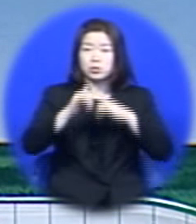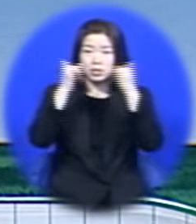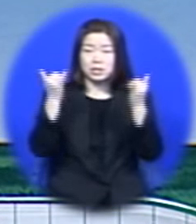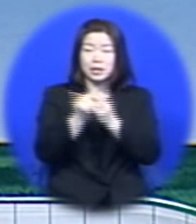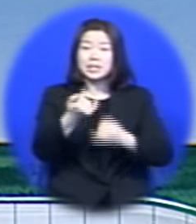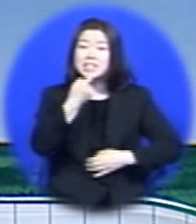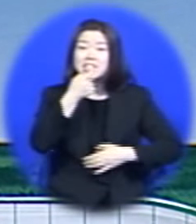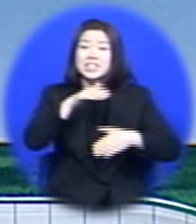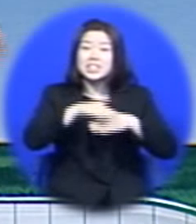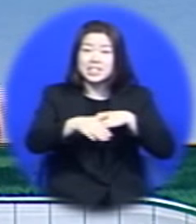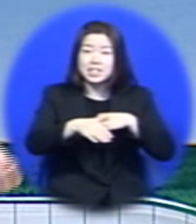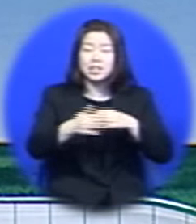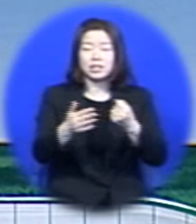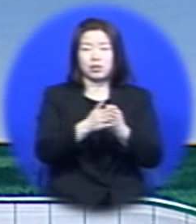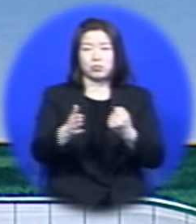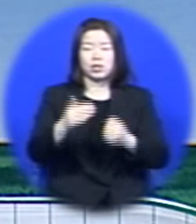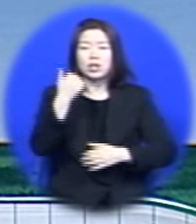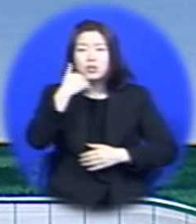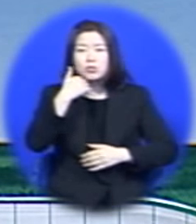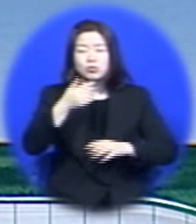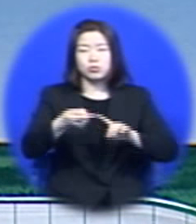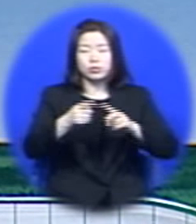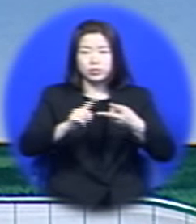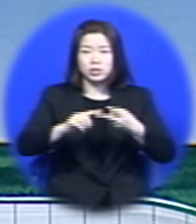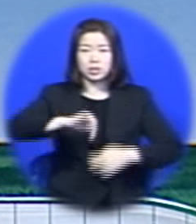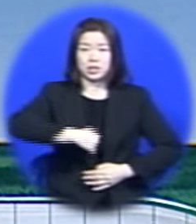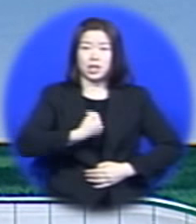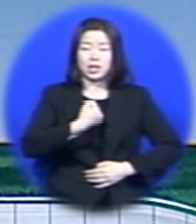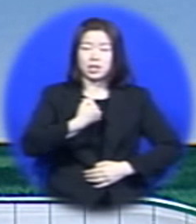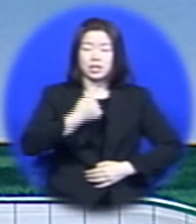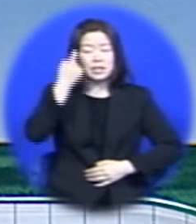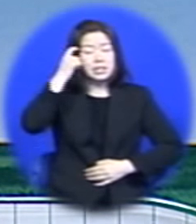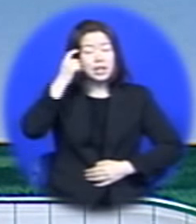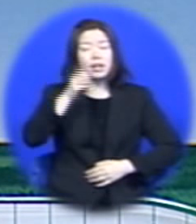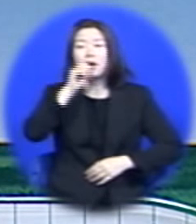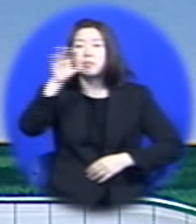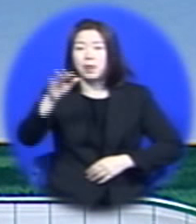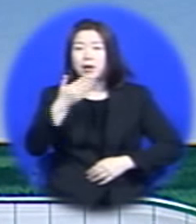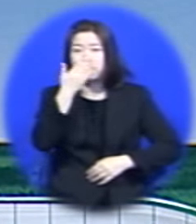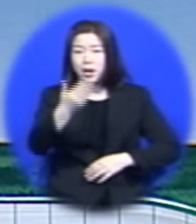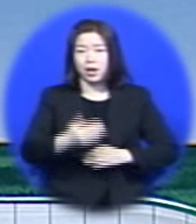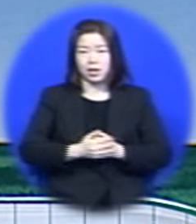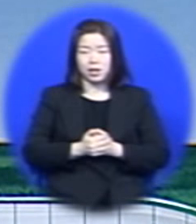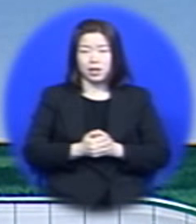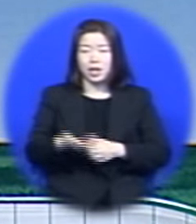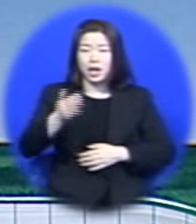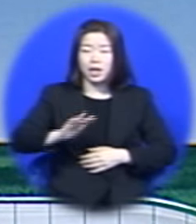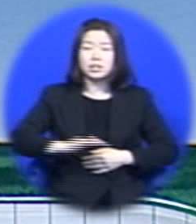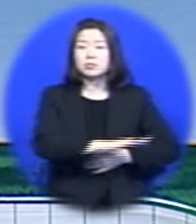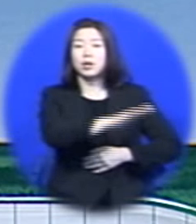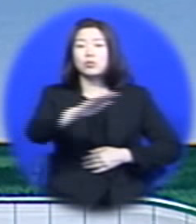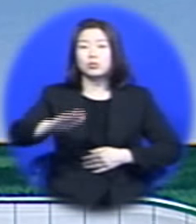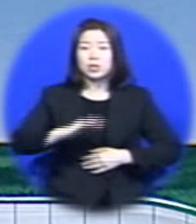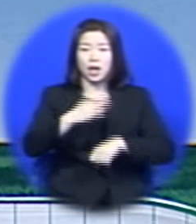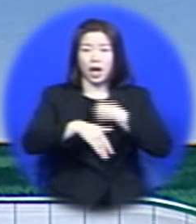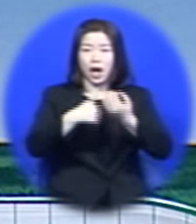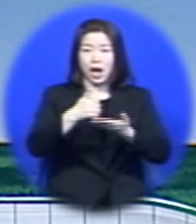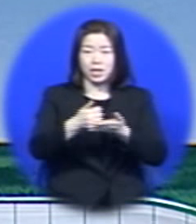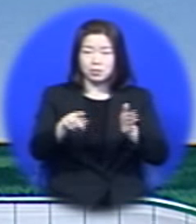사회잖아요. 누구든지 자기 의견을 이야기할 수 있는 거죠. 그러나 우리가 하나님을 믿는